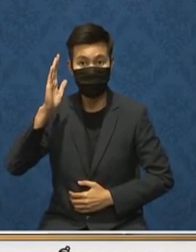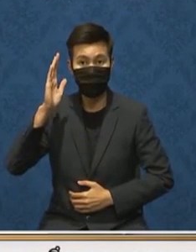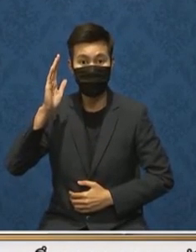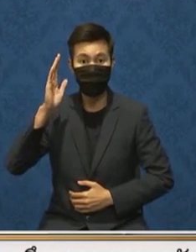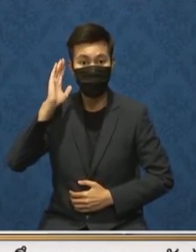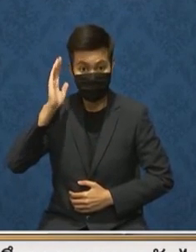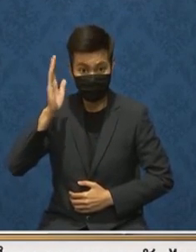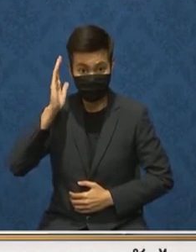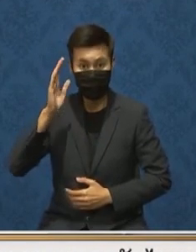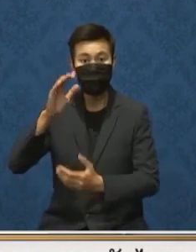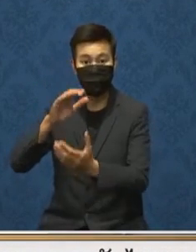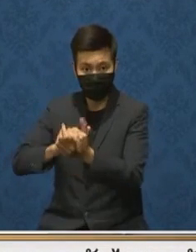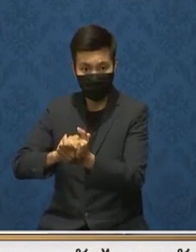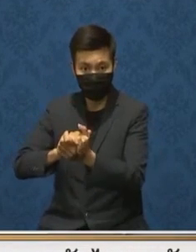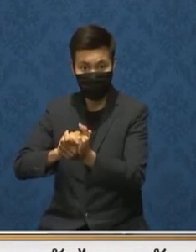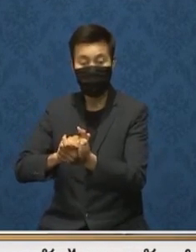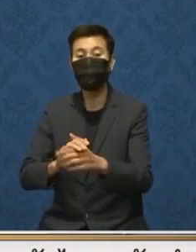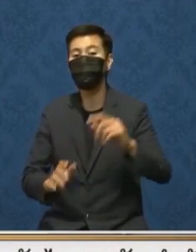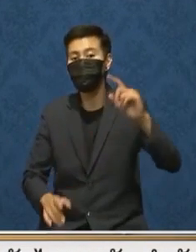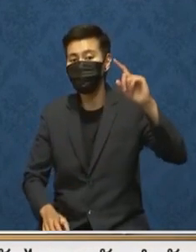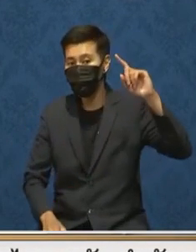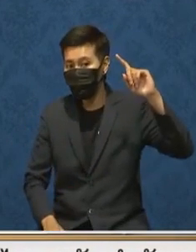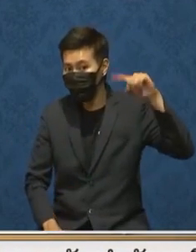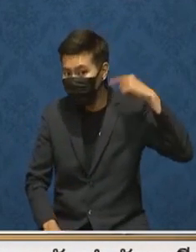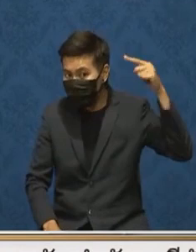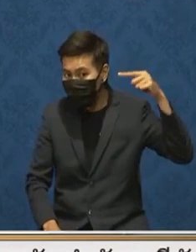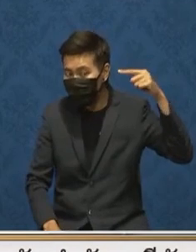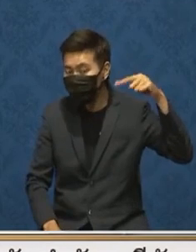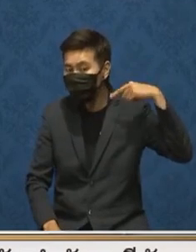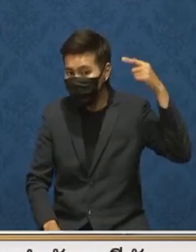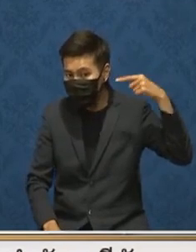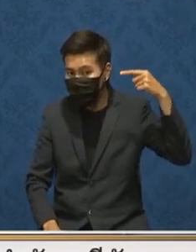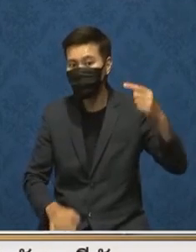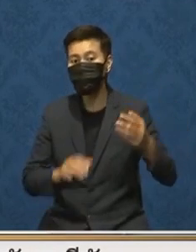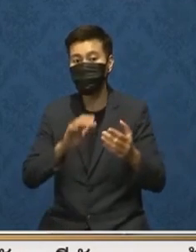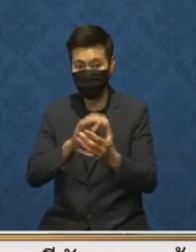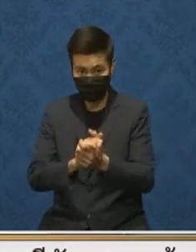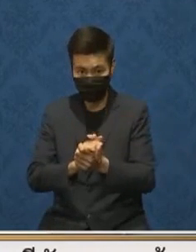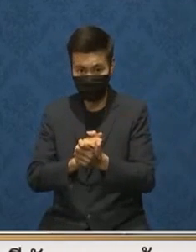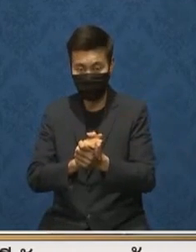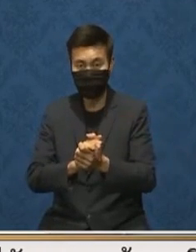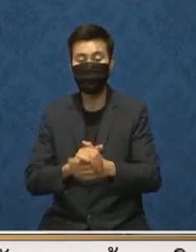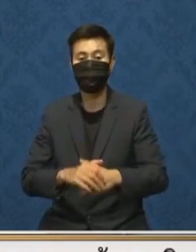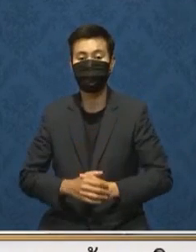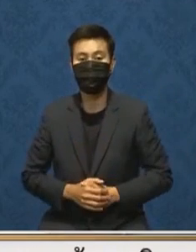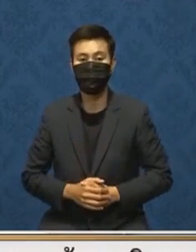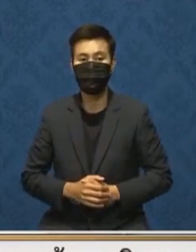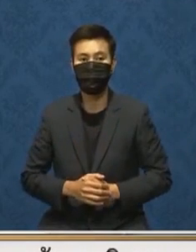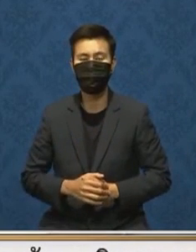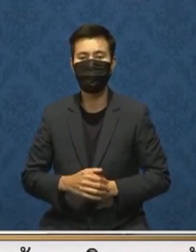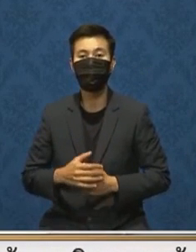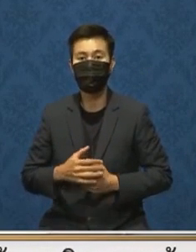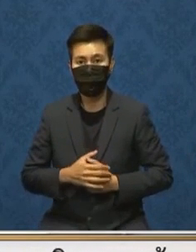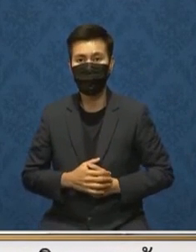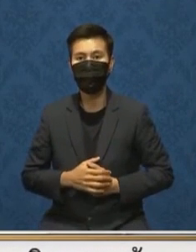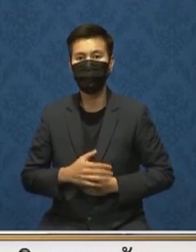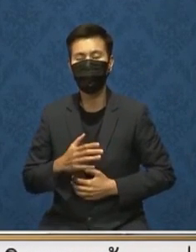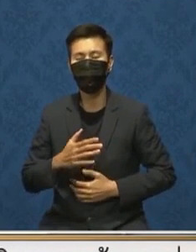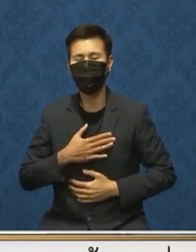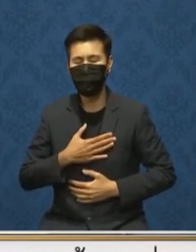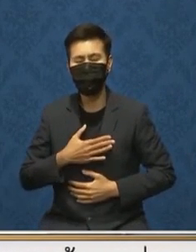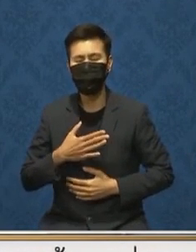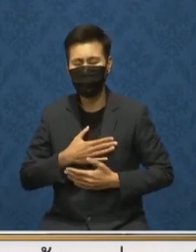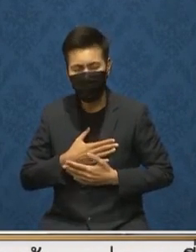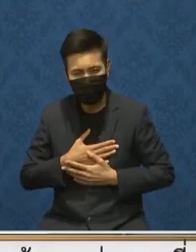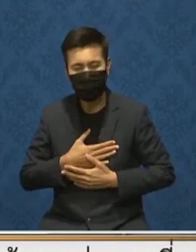านกันได้หรือว่าหญิงกับหญิงคือเราจะอนุญาตให้คนรักเพศเดียวกันสามารถแต่งง